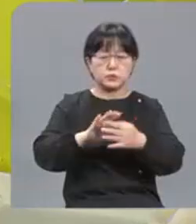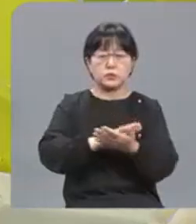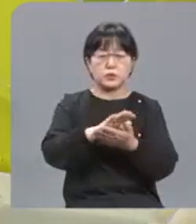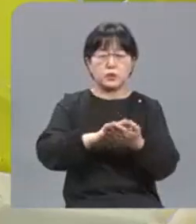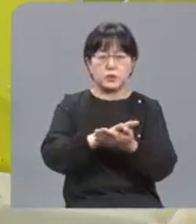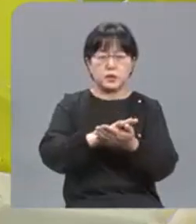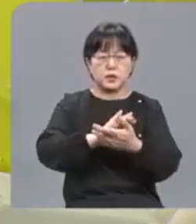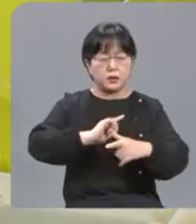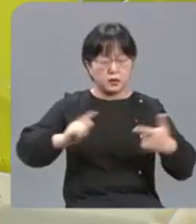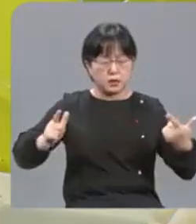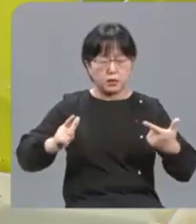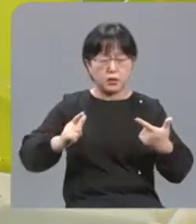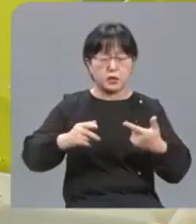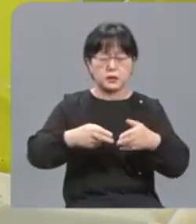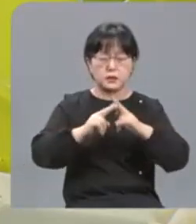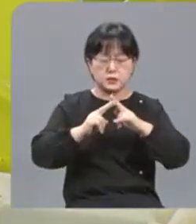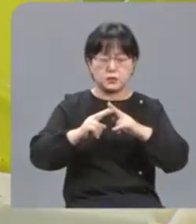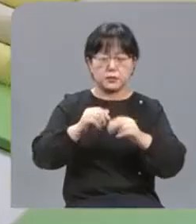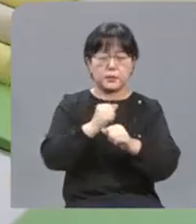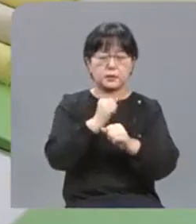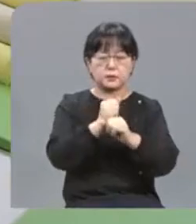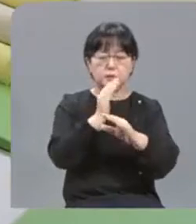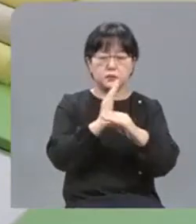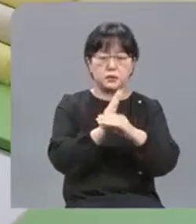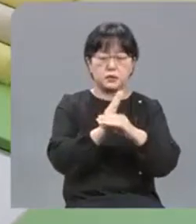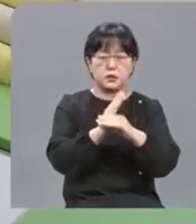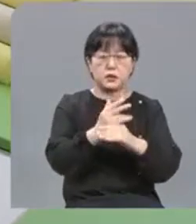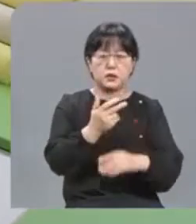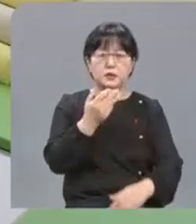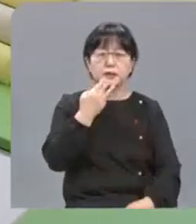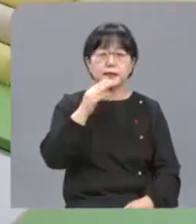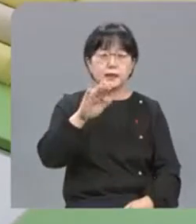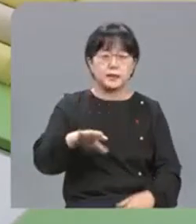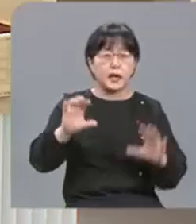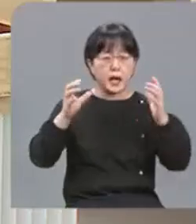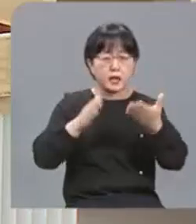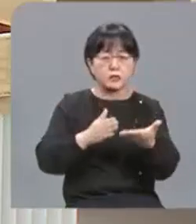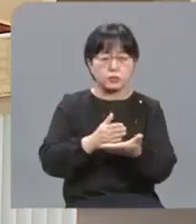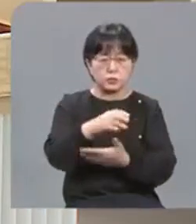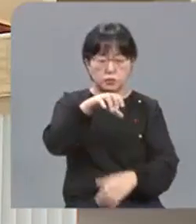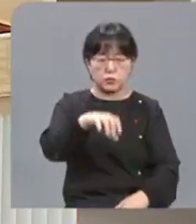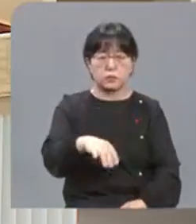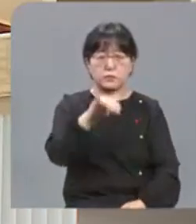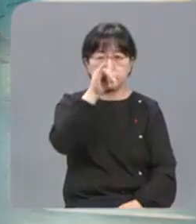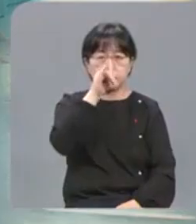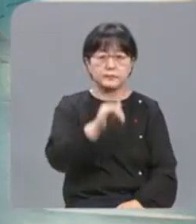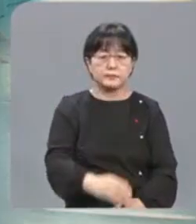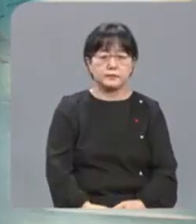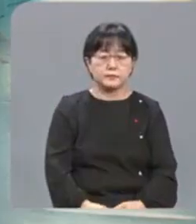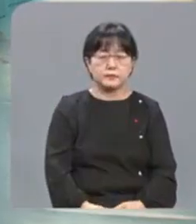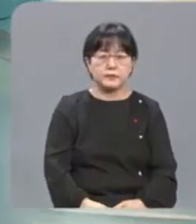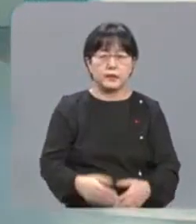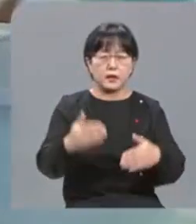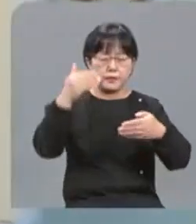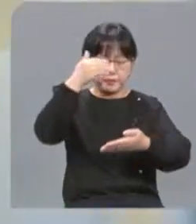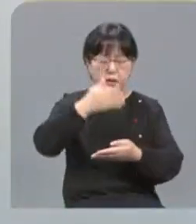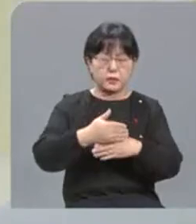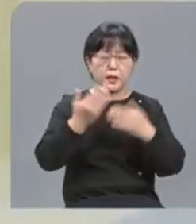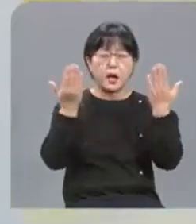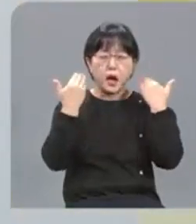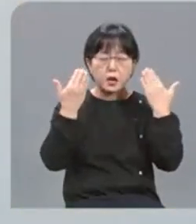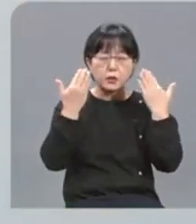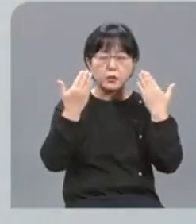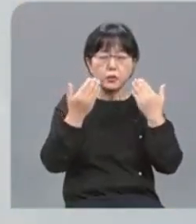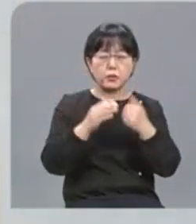놀이기구까지 다양한 시설이 설치됐습니다. 만 3살 이하의 영아 전용 공간도 마련됐습니다. 폐교된 초등학교